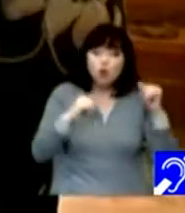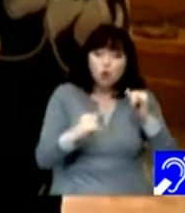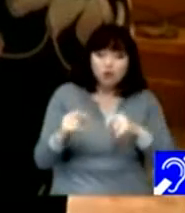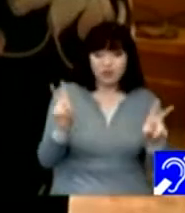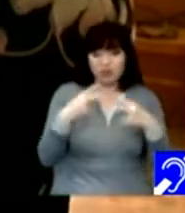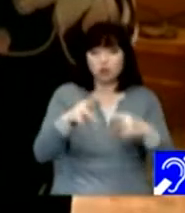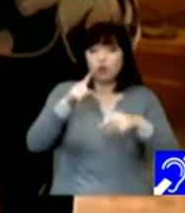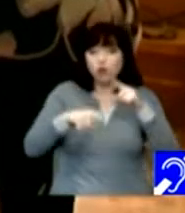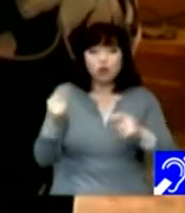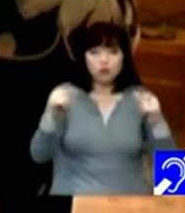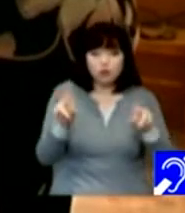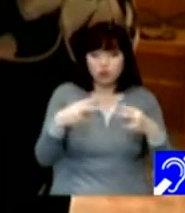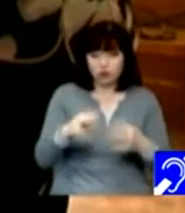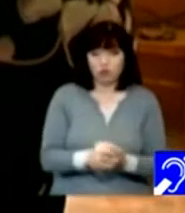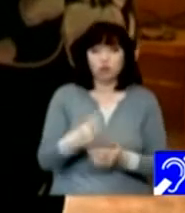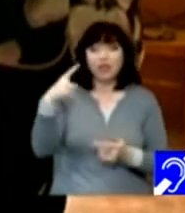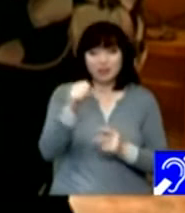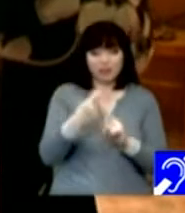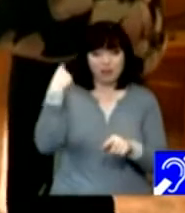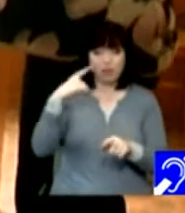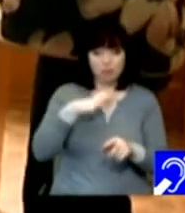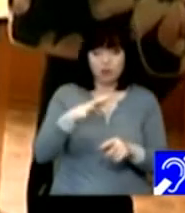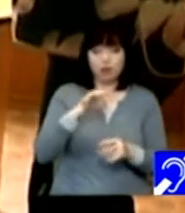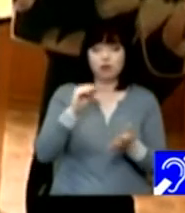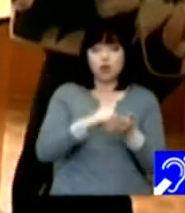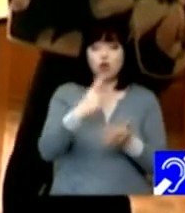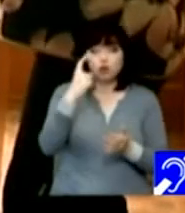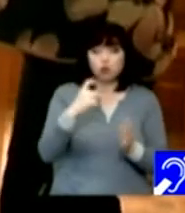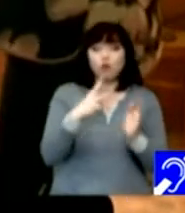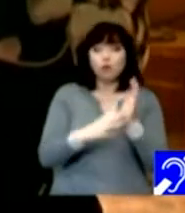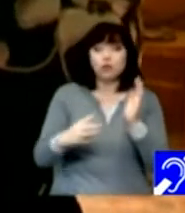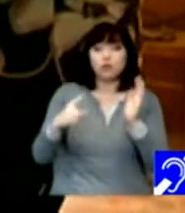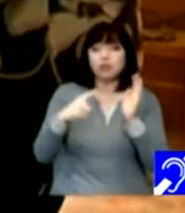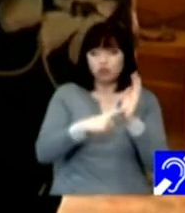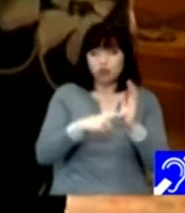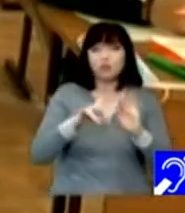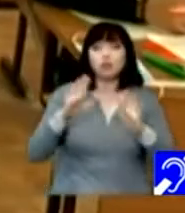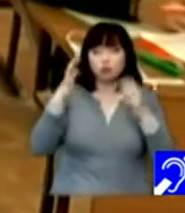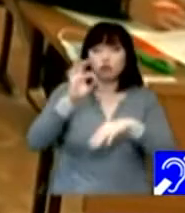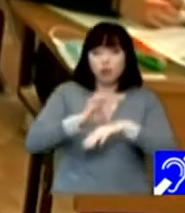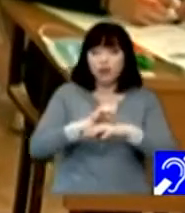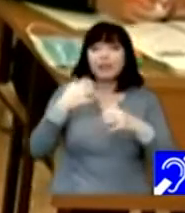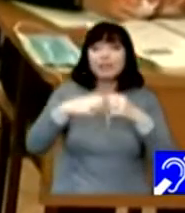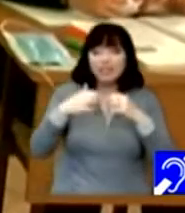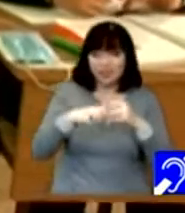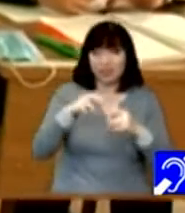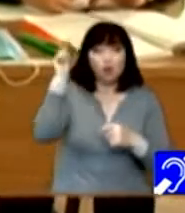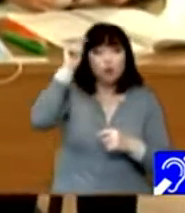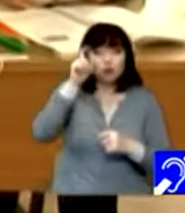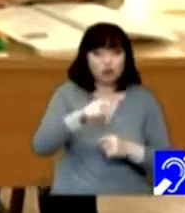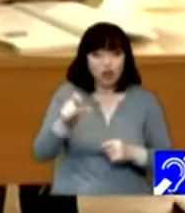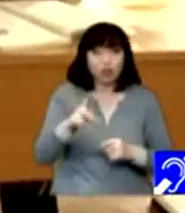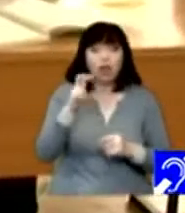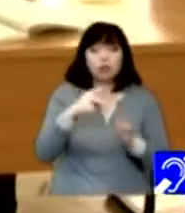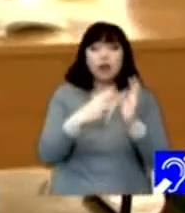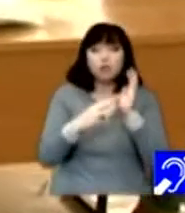rude. Săptămâna trecută au fost raportate 171 de infectări cu COVID în rândul elevelor din Chișinău, cu